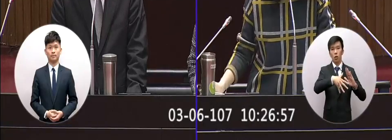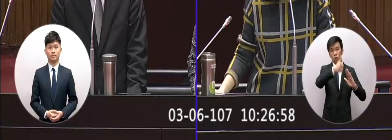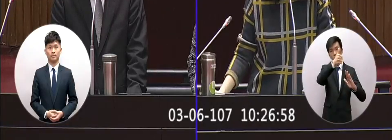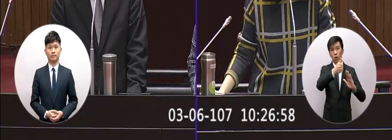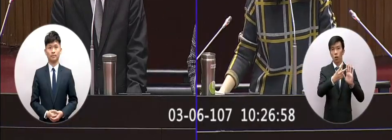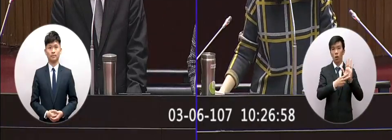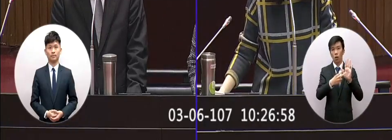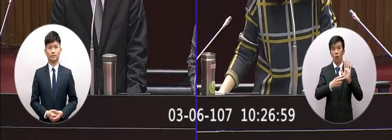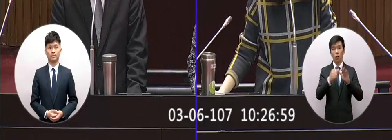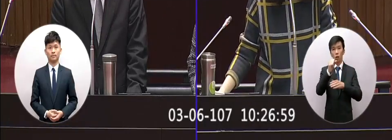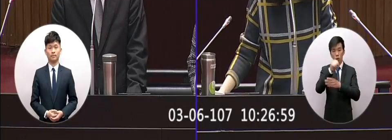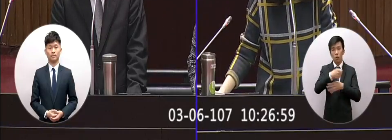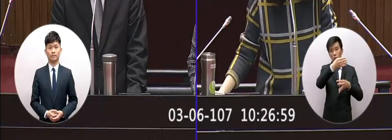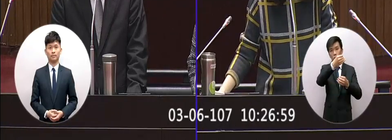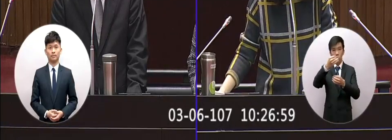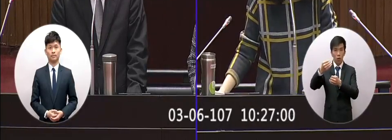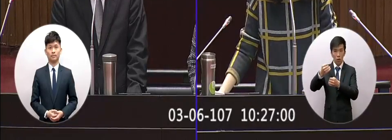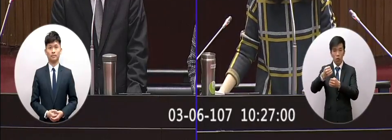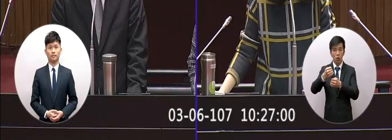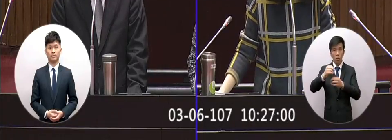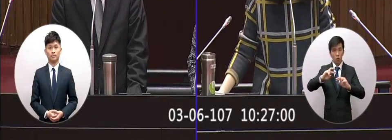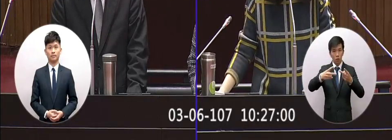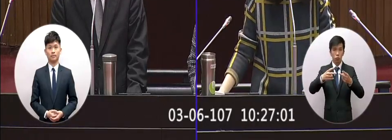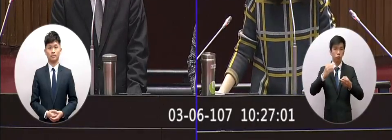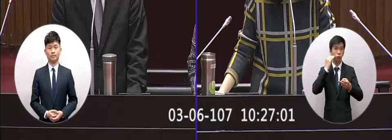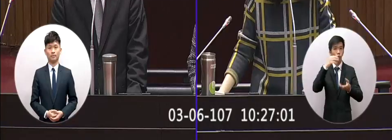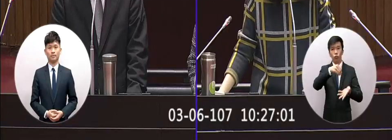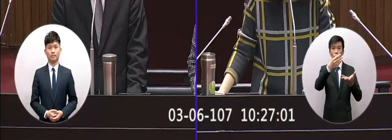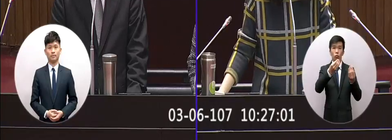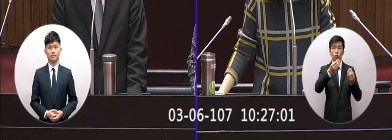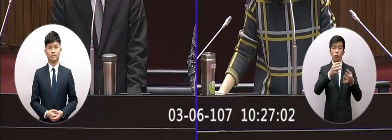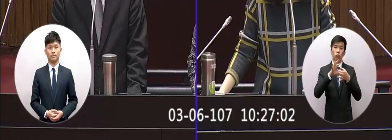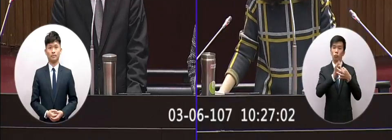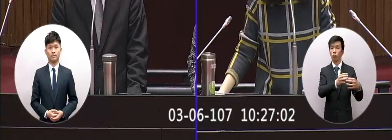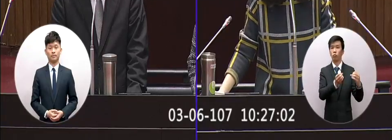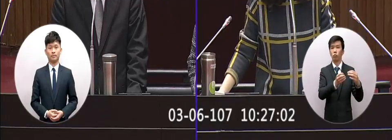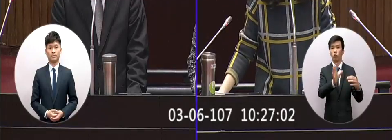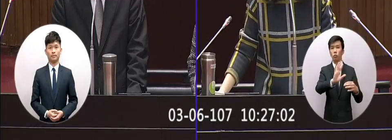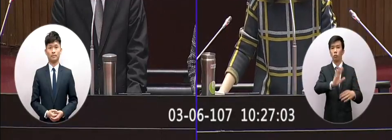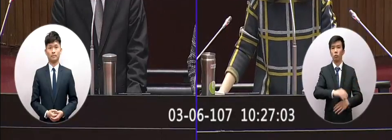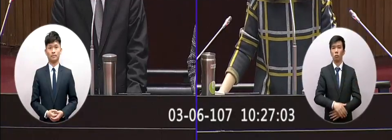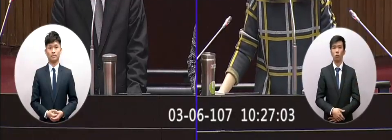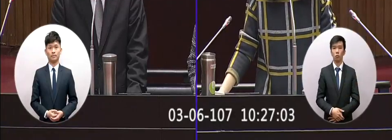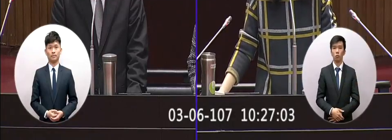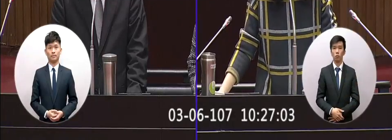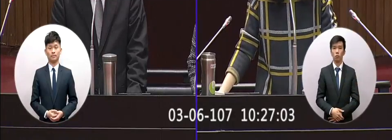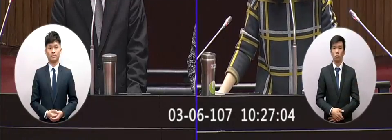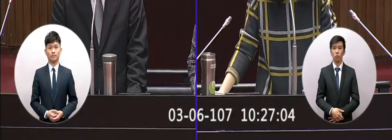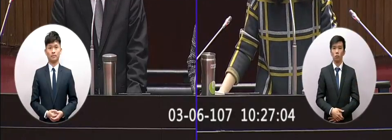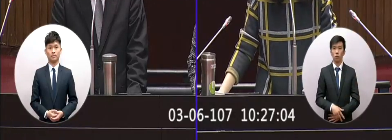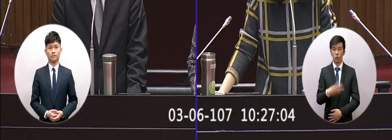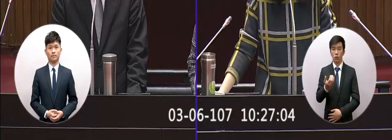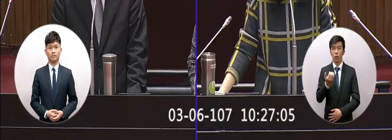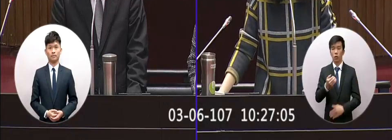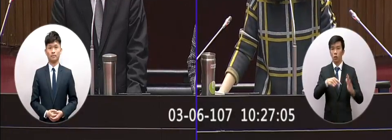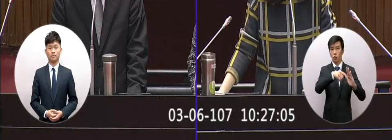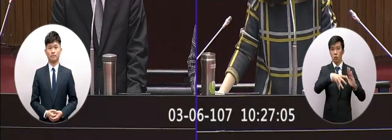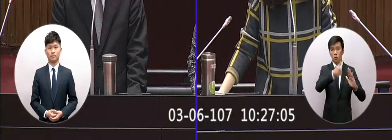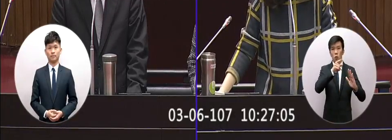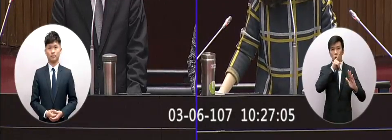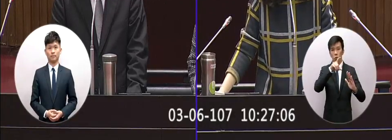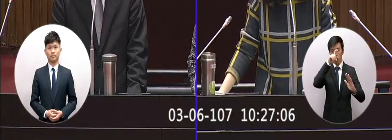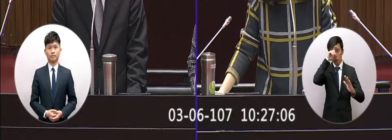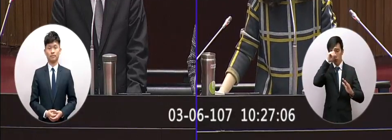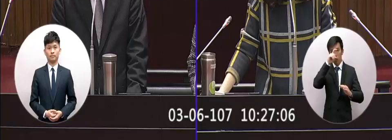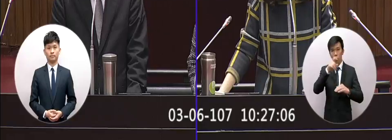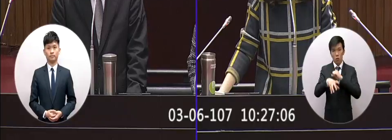么时候会把这个法案提出来，我们也没办法，我们往下走。那刚刚院长有讲说改善低薪嘛，那当然这些就